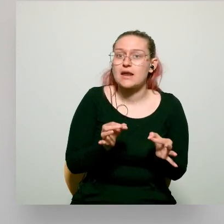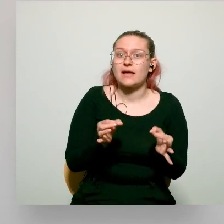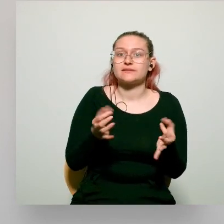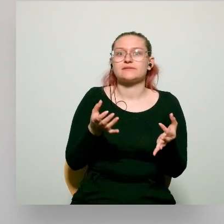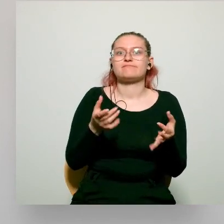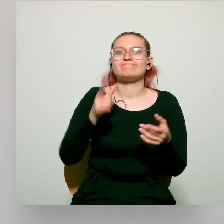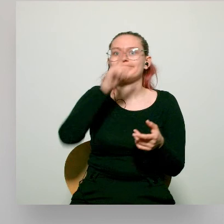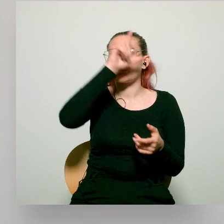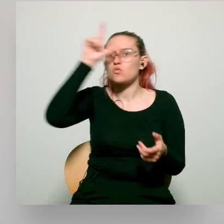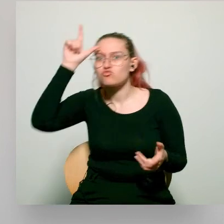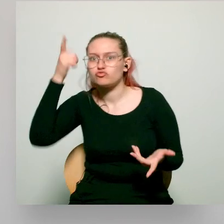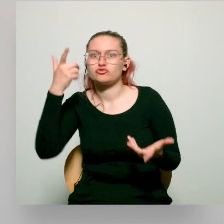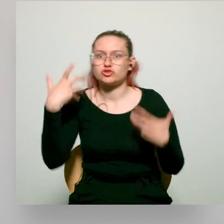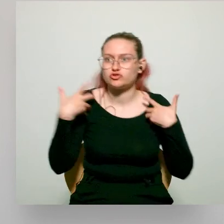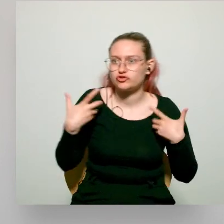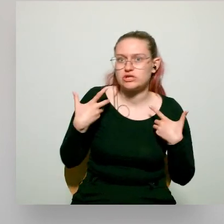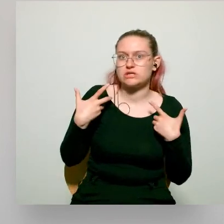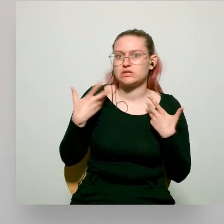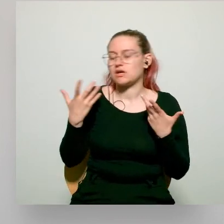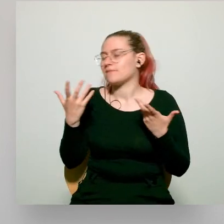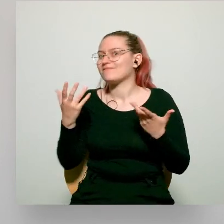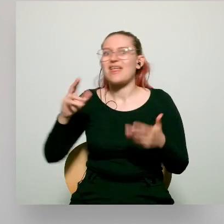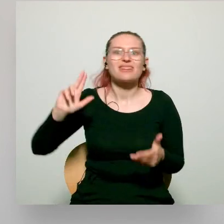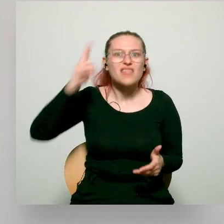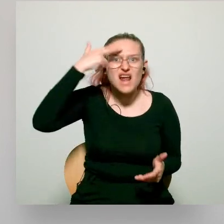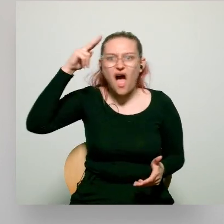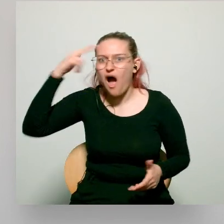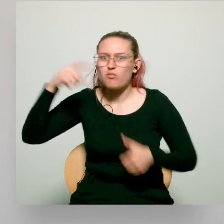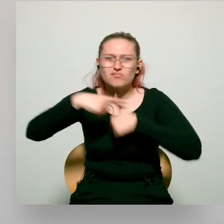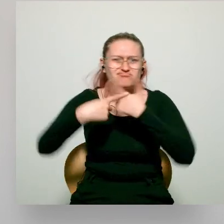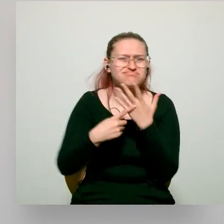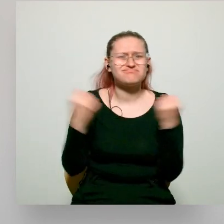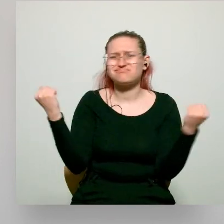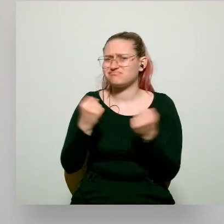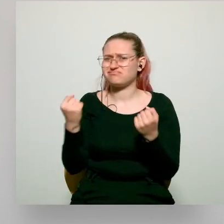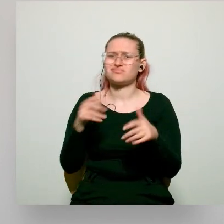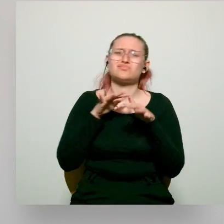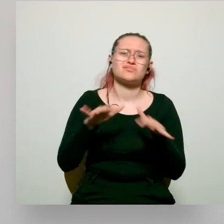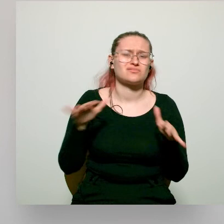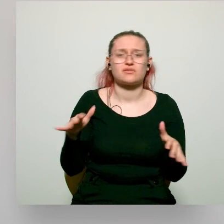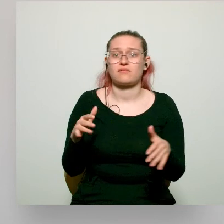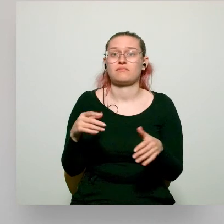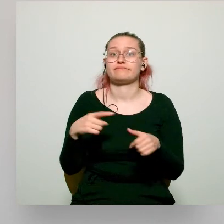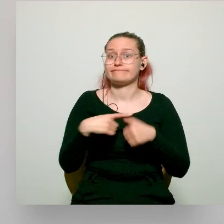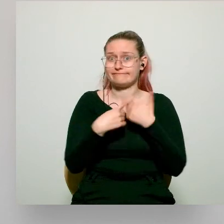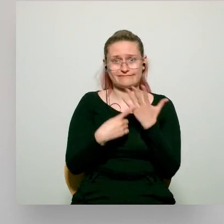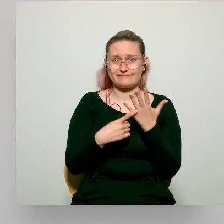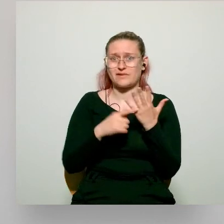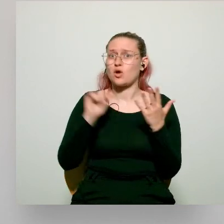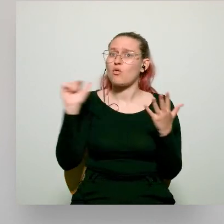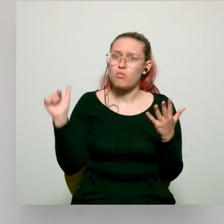ludzkim i życia ludzkiego, wszystkie traumy, których doświadczamy, wszystkie muszą zostać